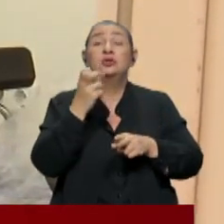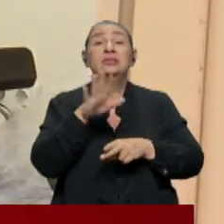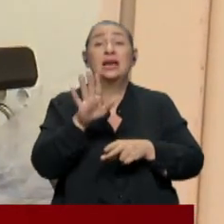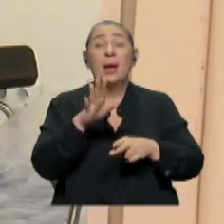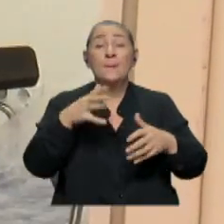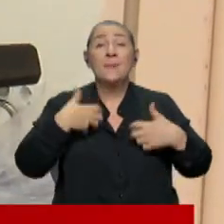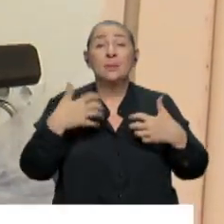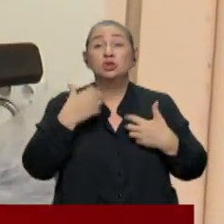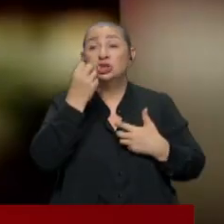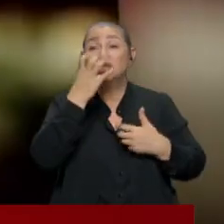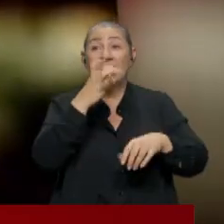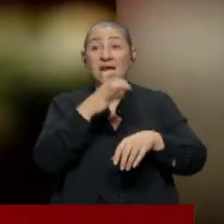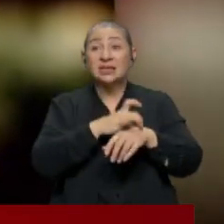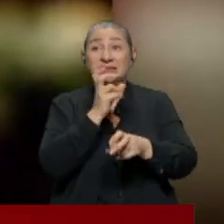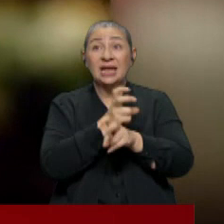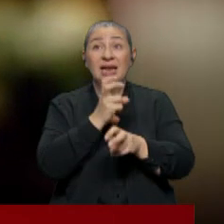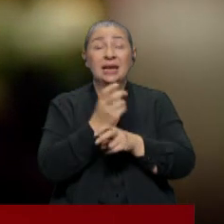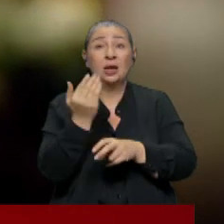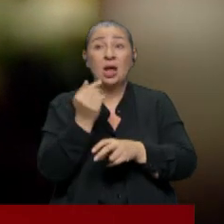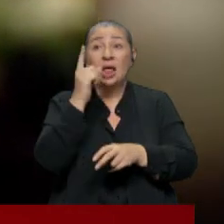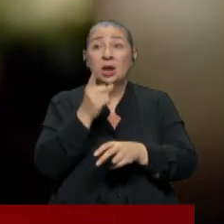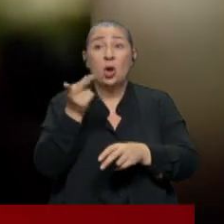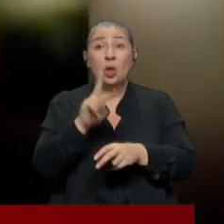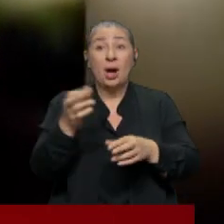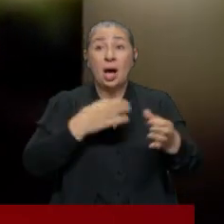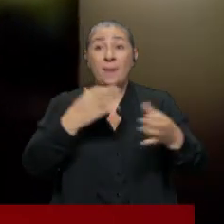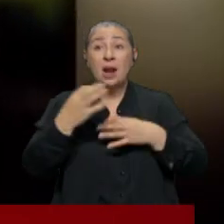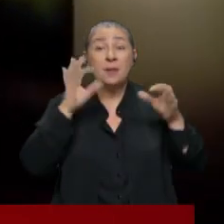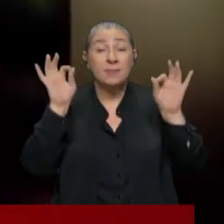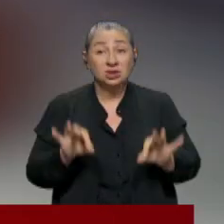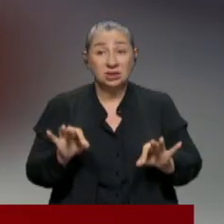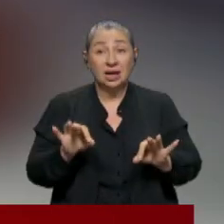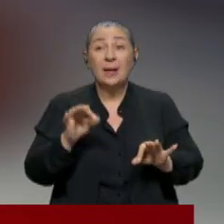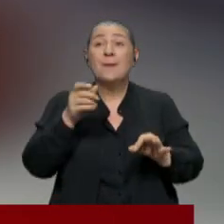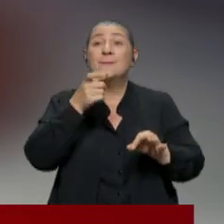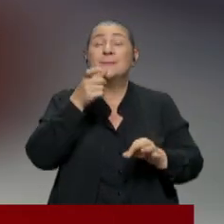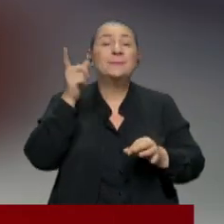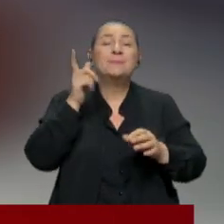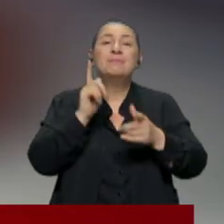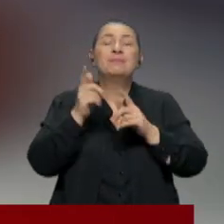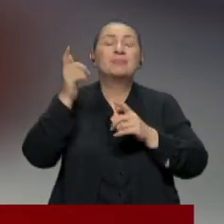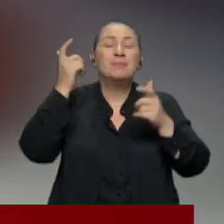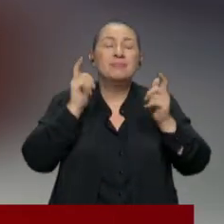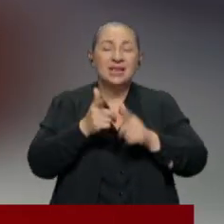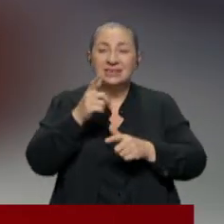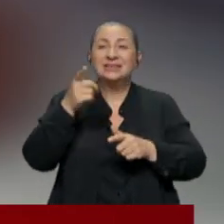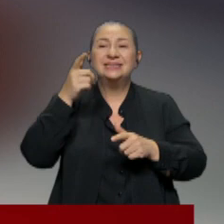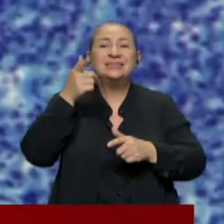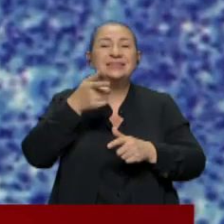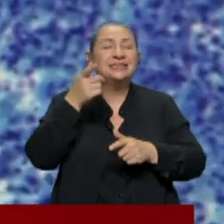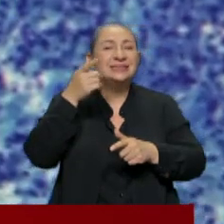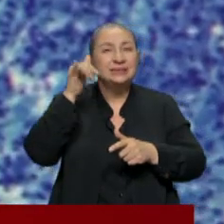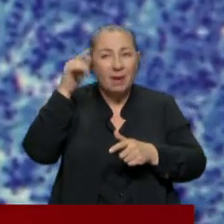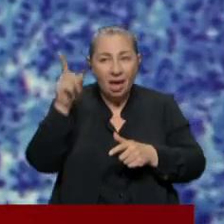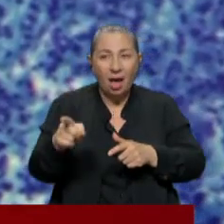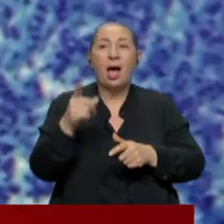değil, maymun çiçeği hastalığı da tehdit ediyor. İlk ölüm haberleri gelmeye başladı. Brezilya'da 1, İspanya'da 2 kişi maymun